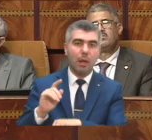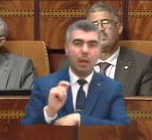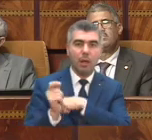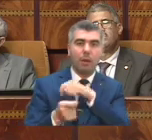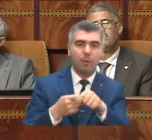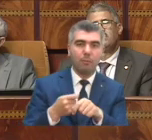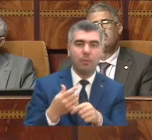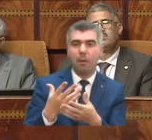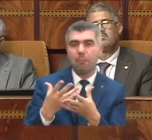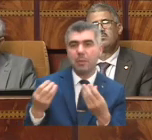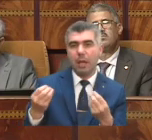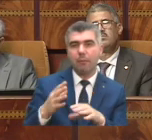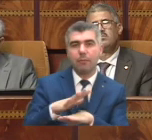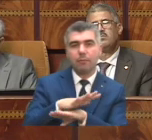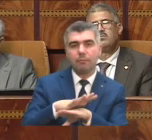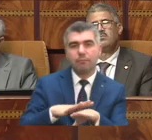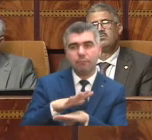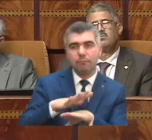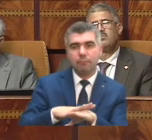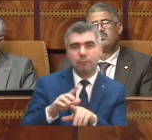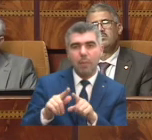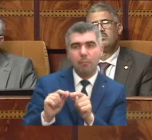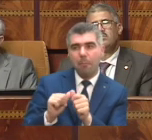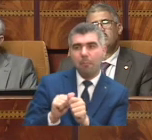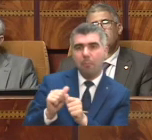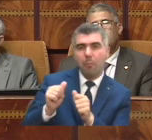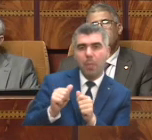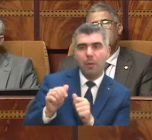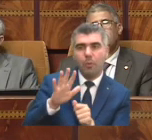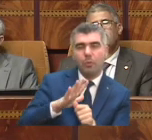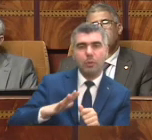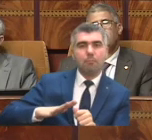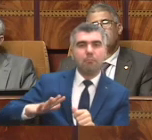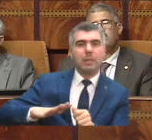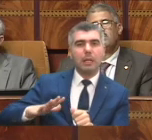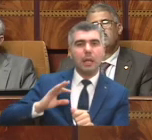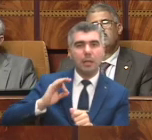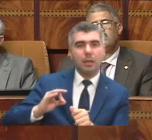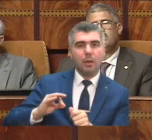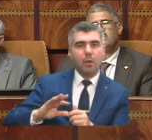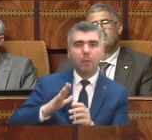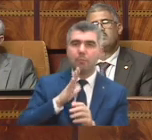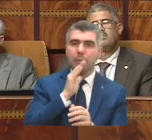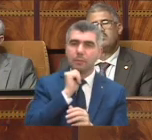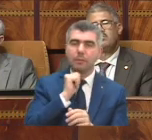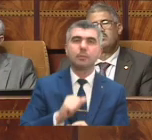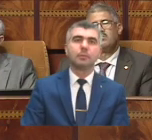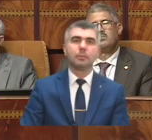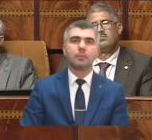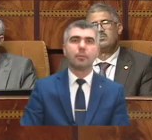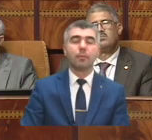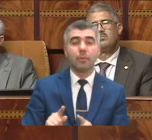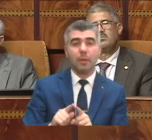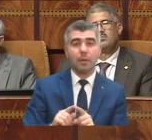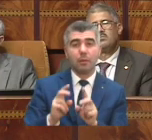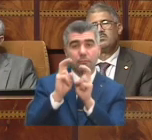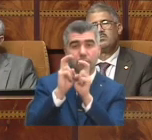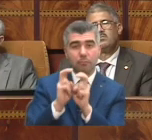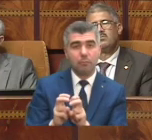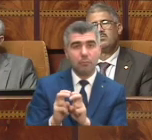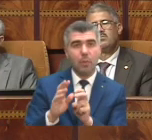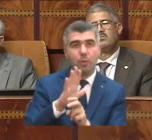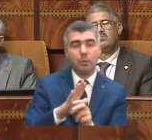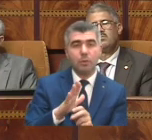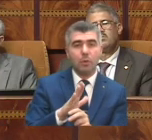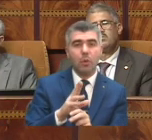الجهات معزولا اجتماعيا واقتصاديا عن الحواضر التابعه لها اداريا. إن برنامج تقليص الفوارق الاجتماعي الذي كرست له